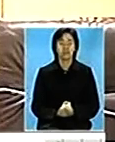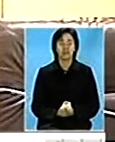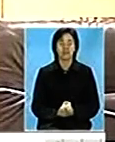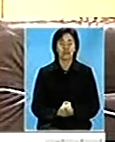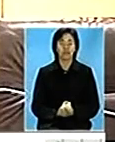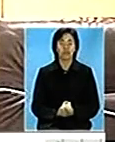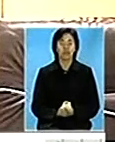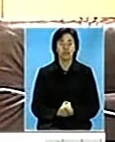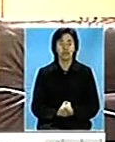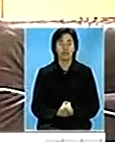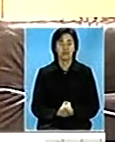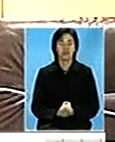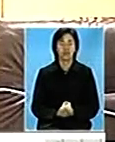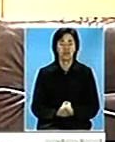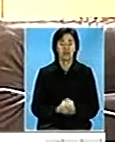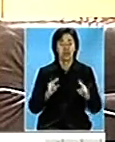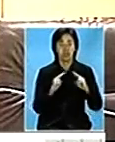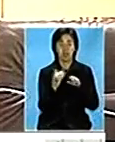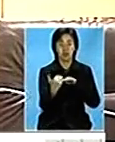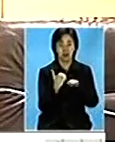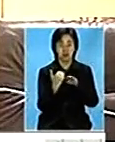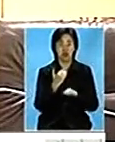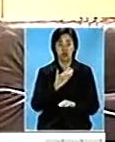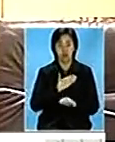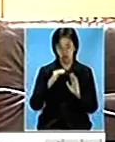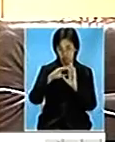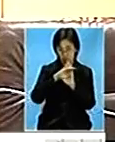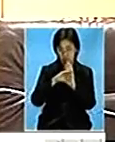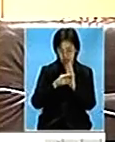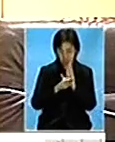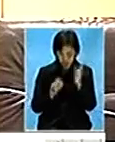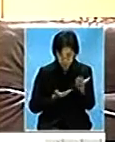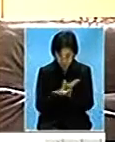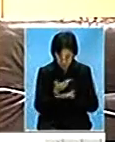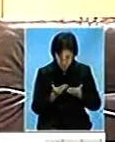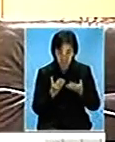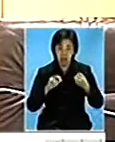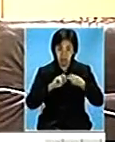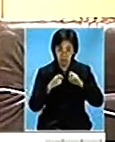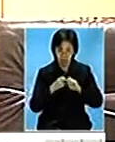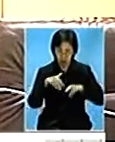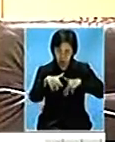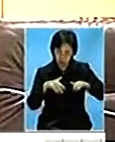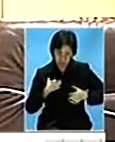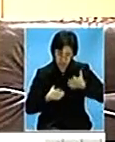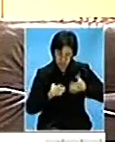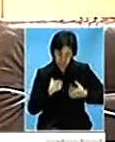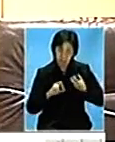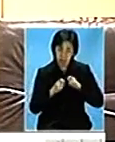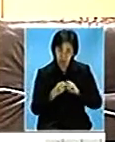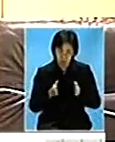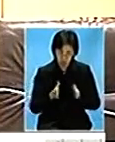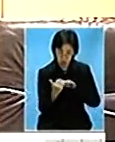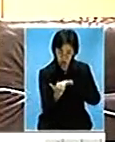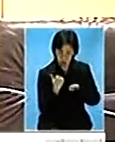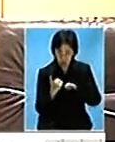ณฑ์ที่กระทรวงคมนาคมใช้พิจารณาแก้ไขปัญหาความเดือดร้อนเกี่ยวกับถนนชำรุดทรุดโท